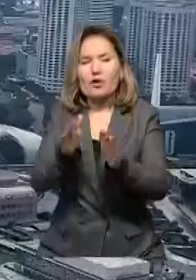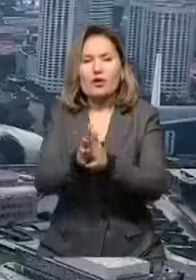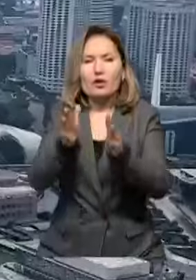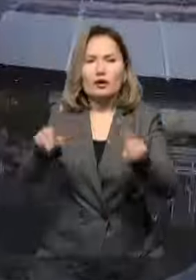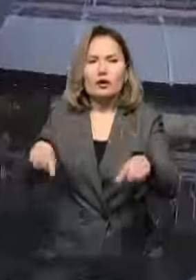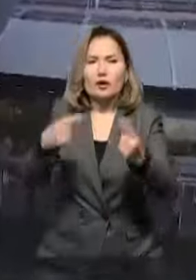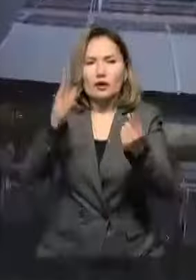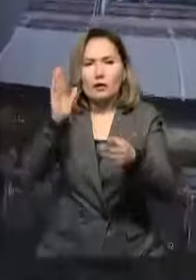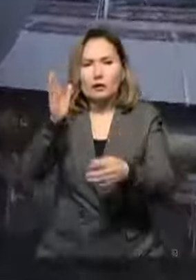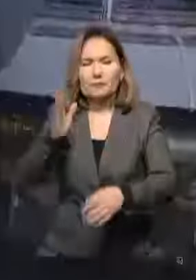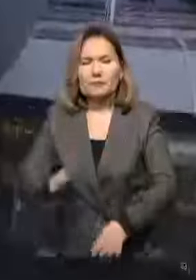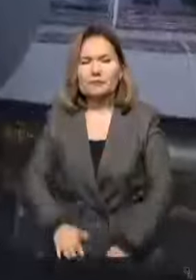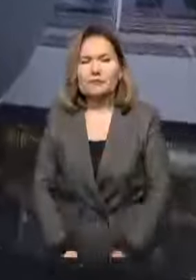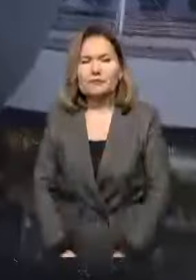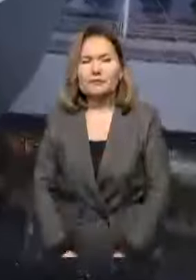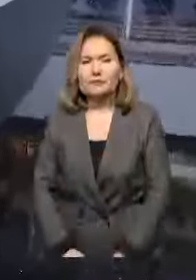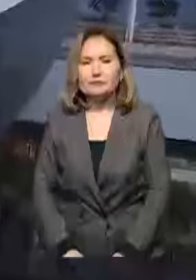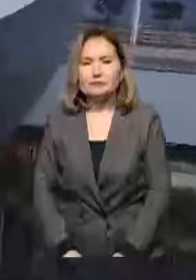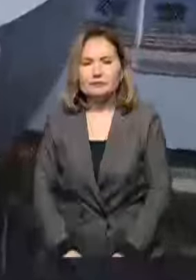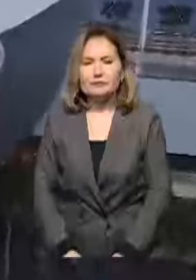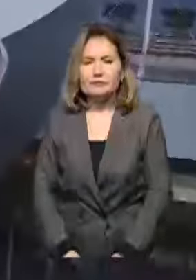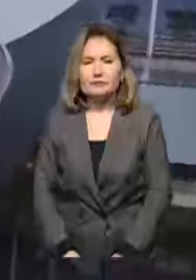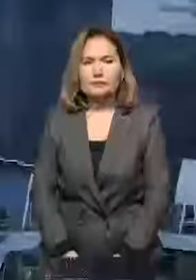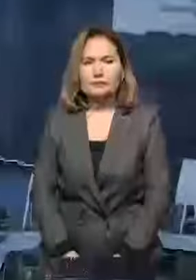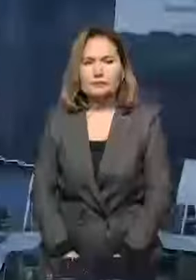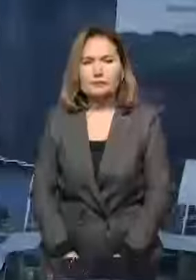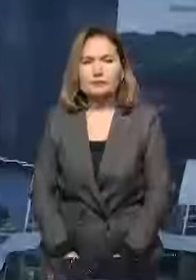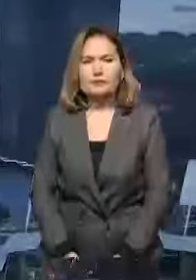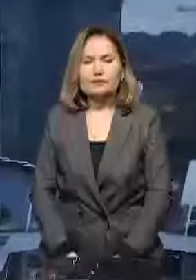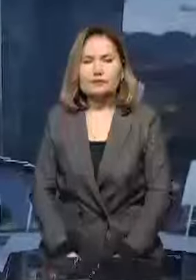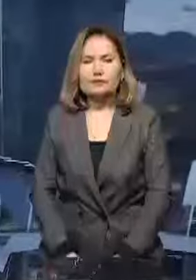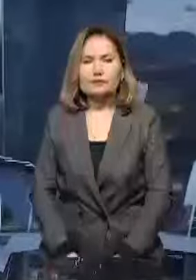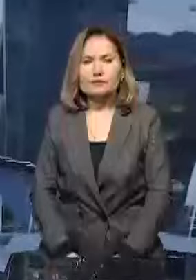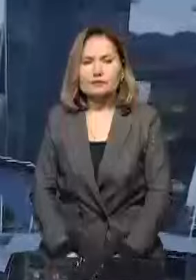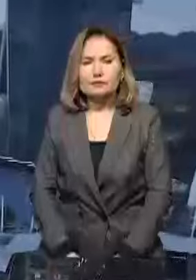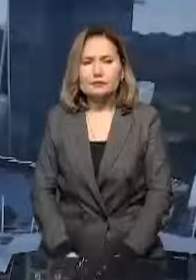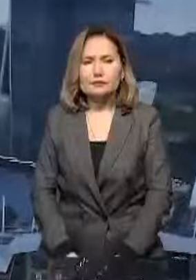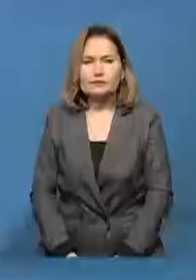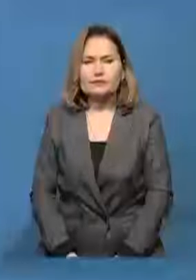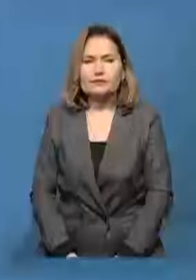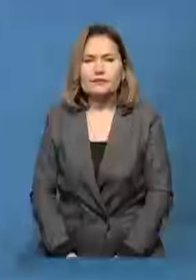ашықпыз. Бекзат Аманов, Марат Диханбаев, Тулат Ентебеков, президент телерадио кешенінің көмегімен Сингапурдан.